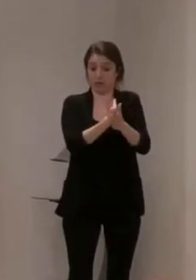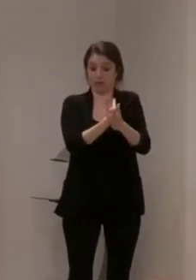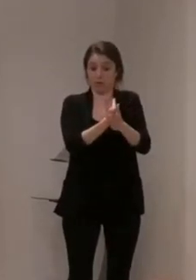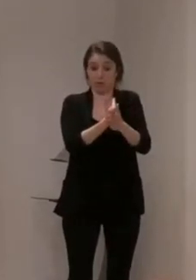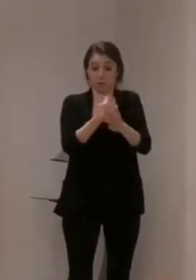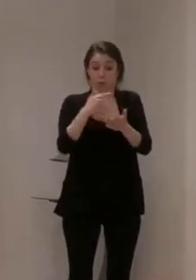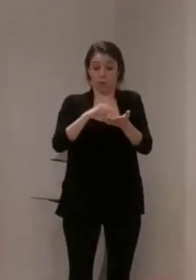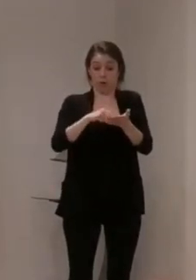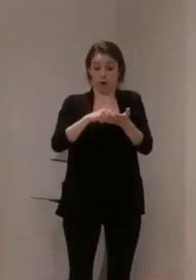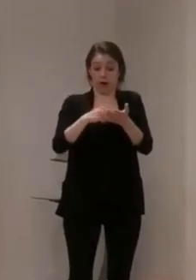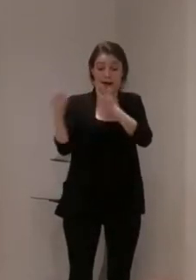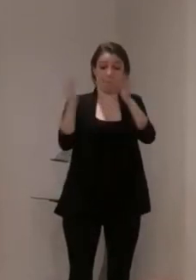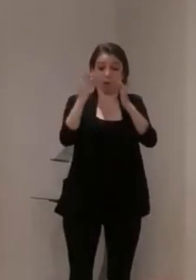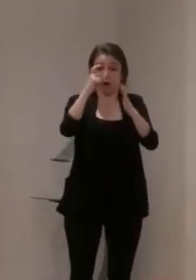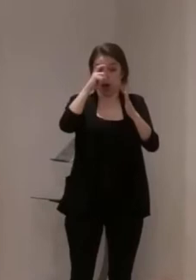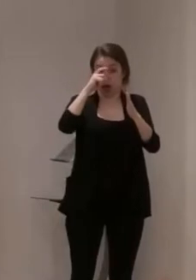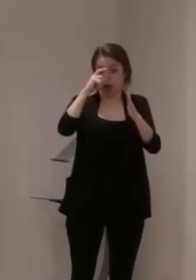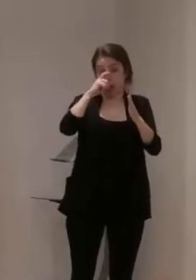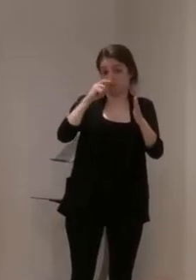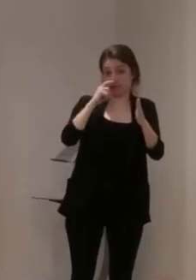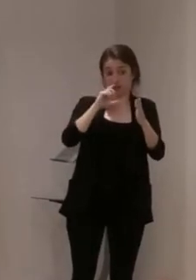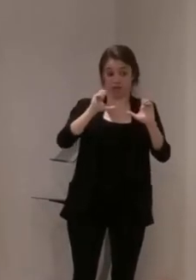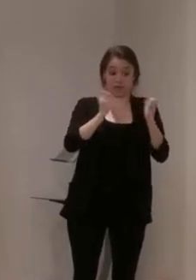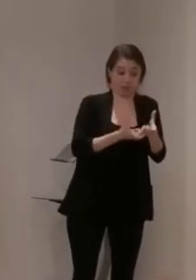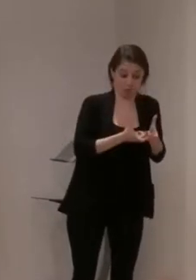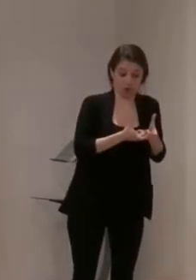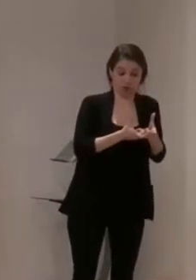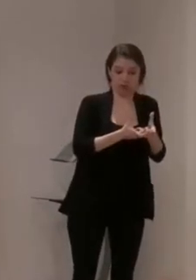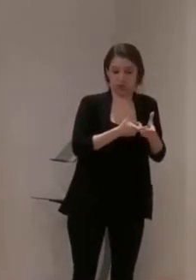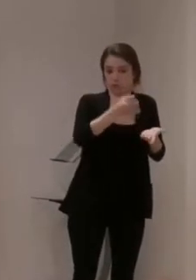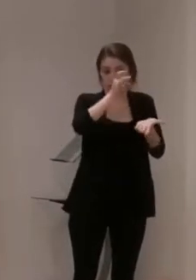detinguda i torturada abans, diguem, durant el franquisme i després.